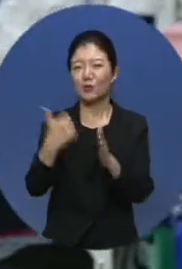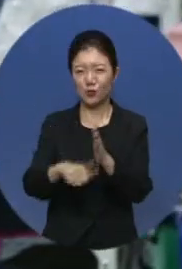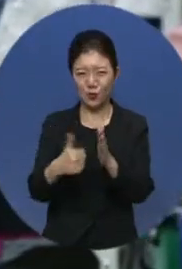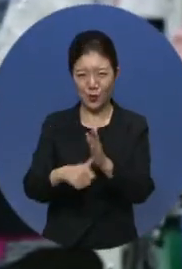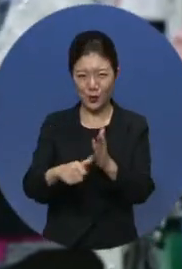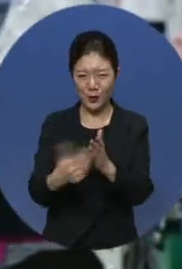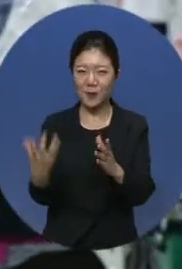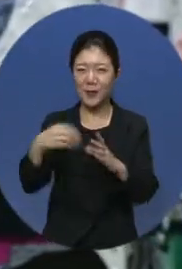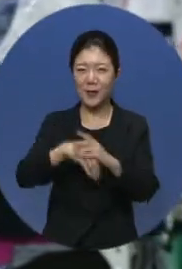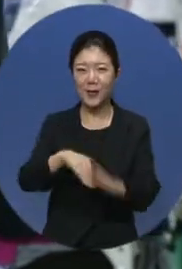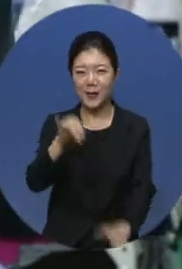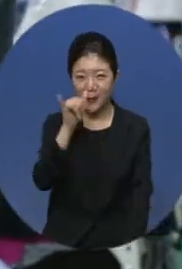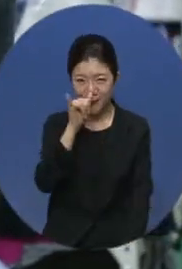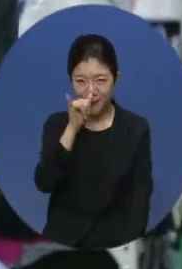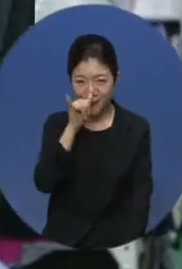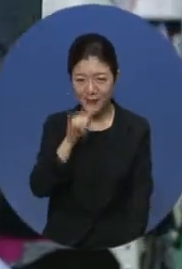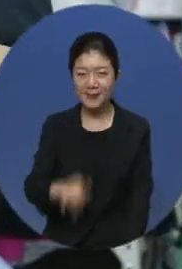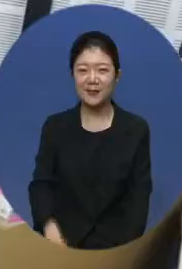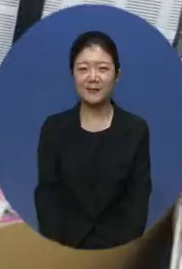들어있는데요.